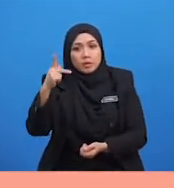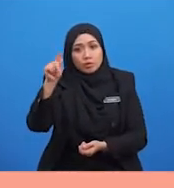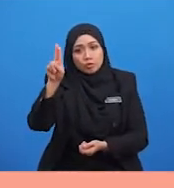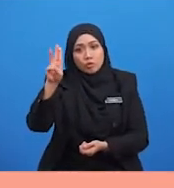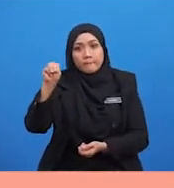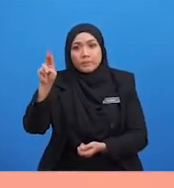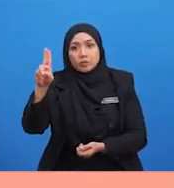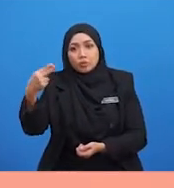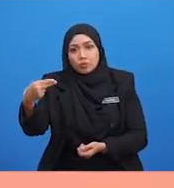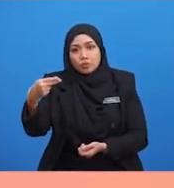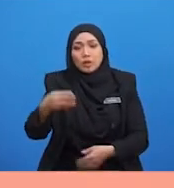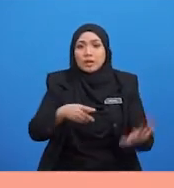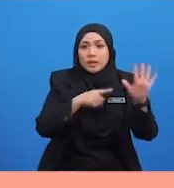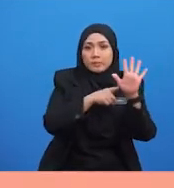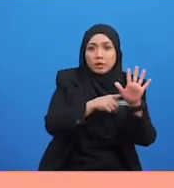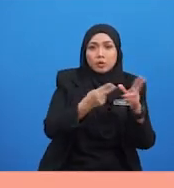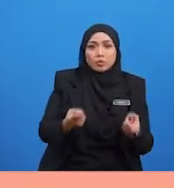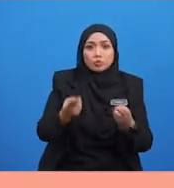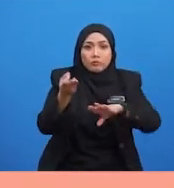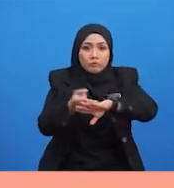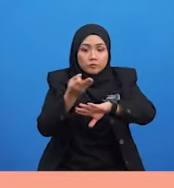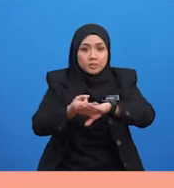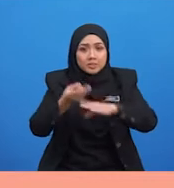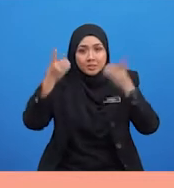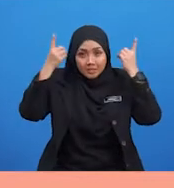Keenam, pengawalan suhu badan.